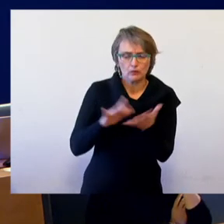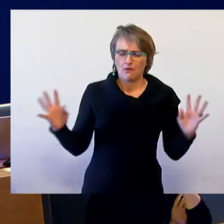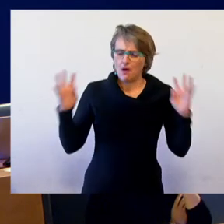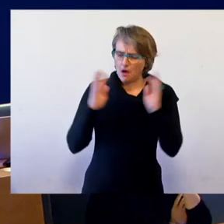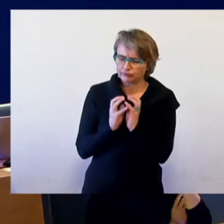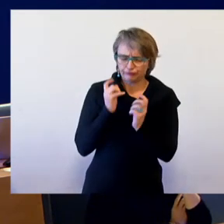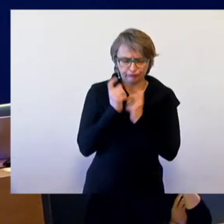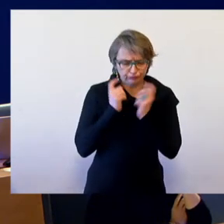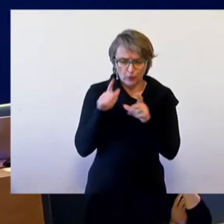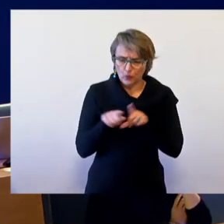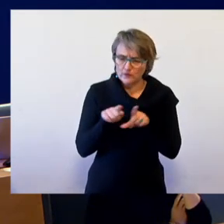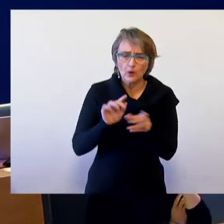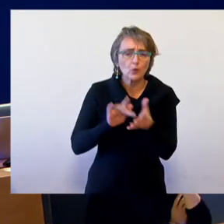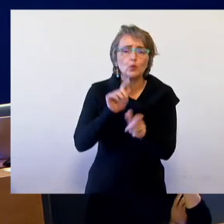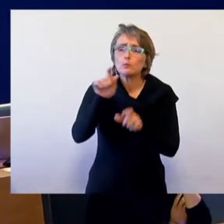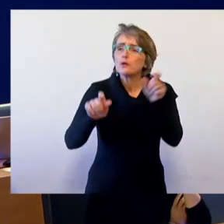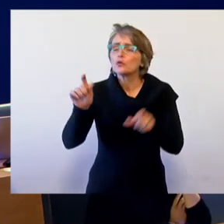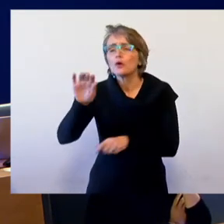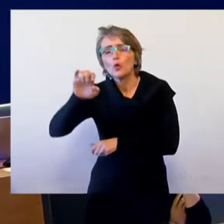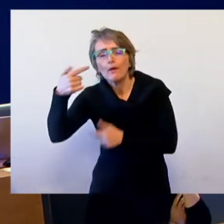acteurs. Je vous remercie.